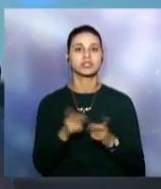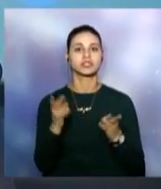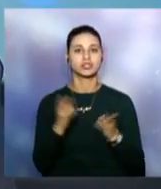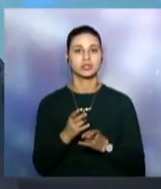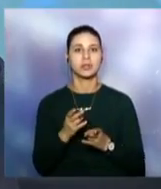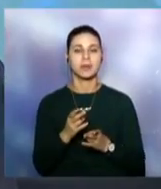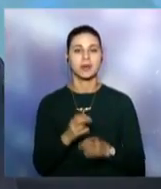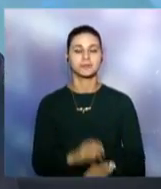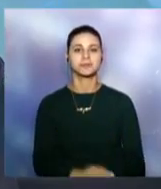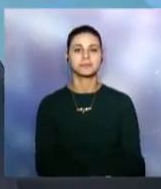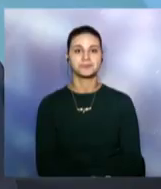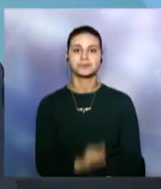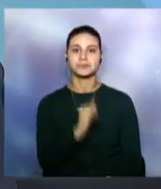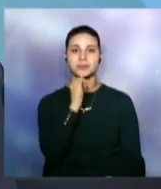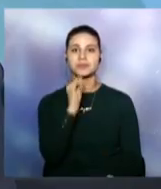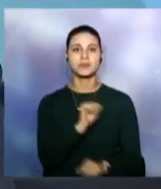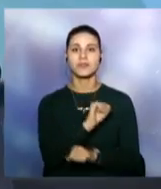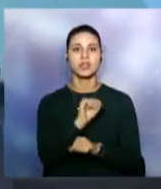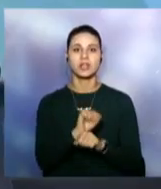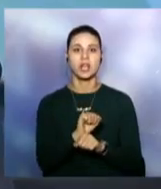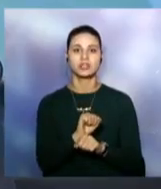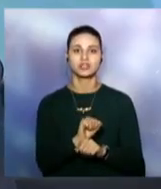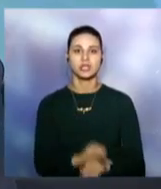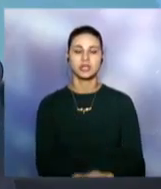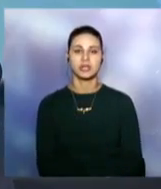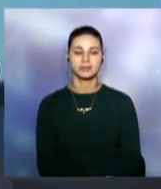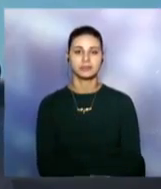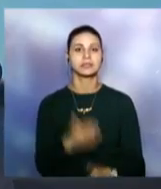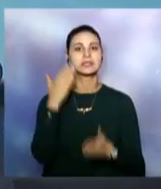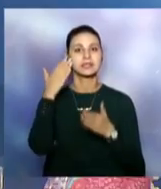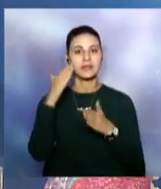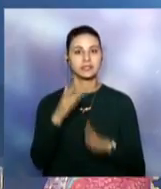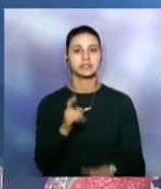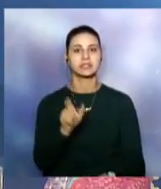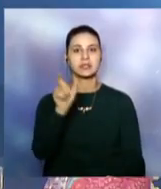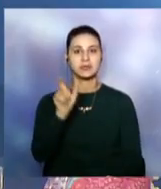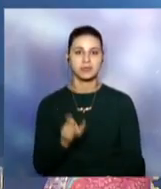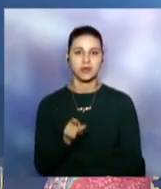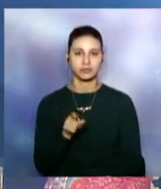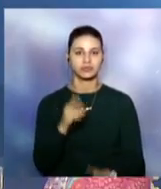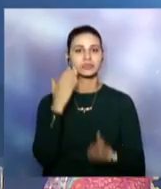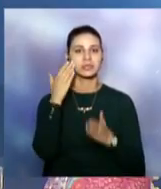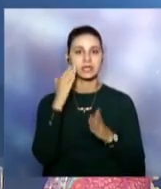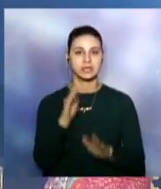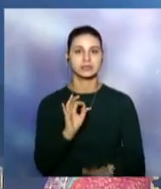რომელსაც ვერ გააჩერებ უბრალოდ, ასე რომ ვთქვა. დავაძინეთ პატარა. დაიძინებს